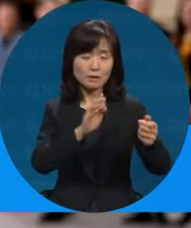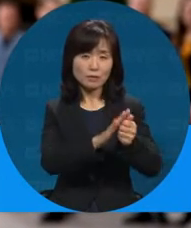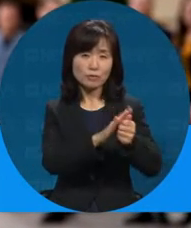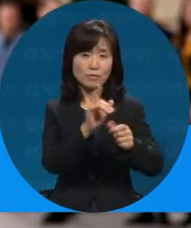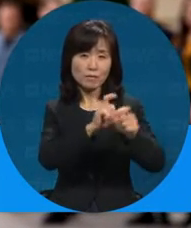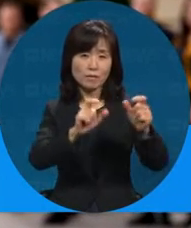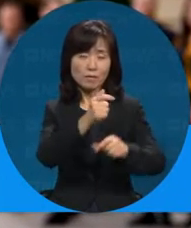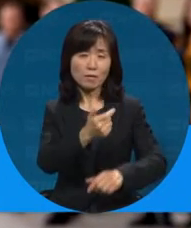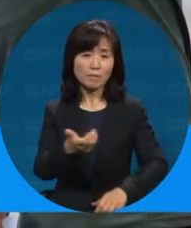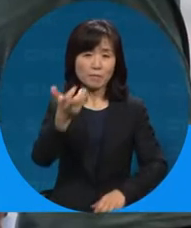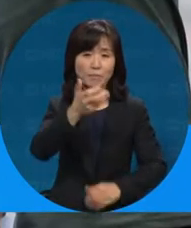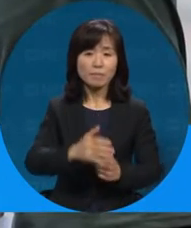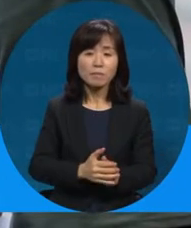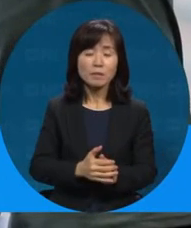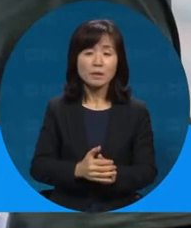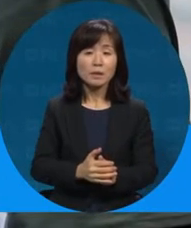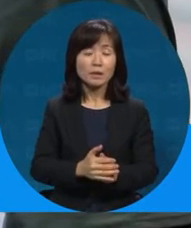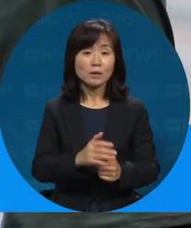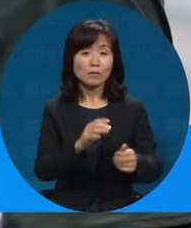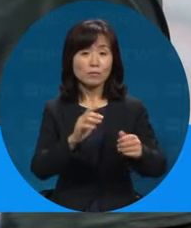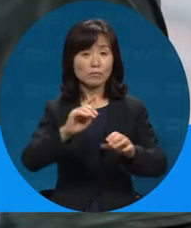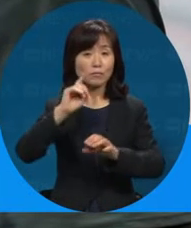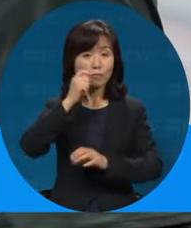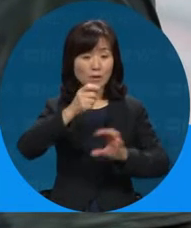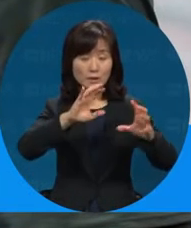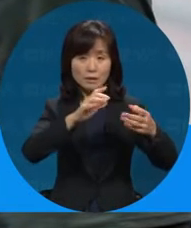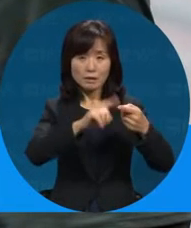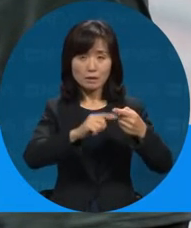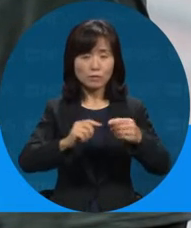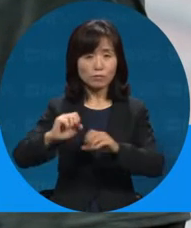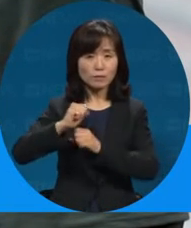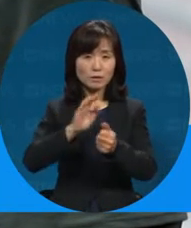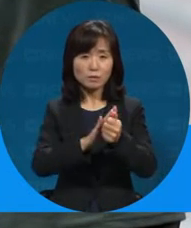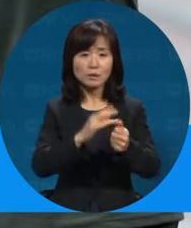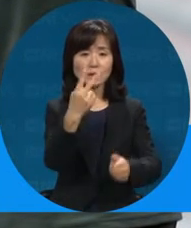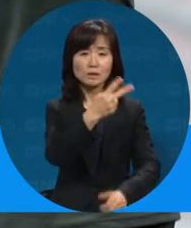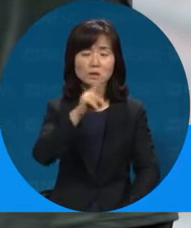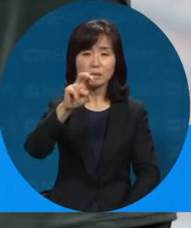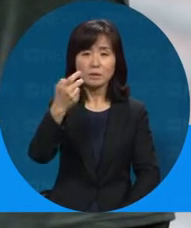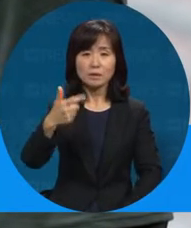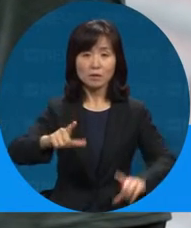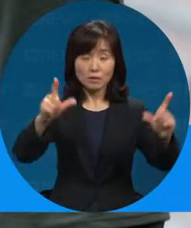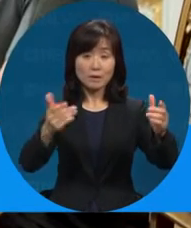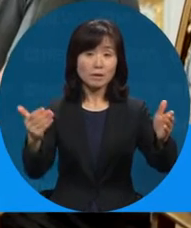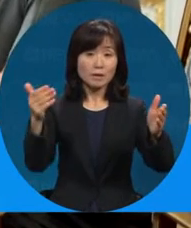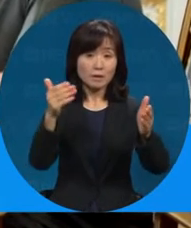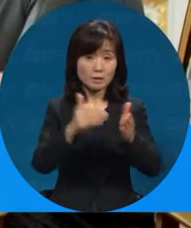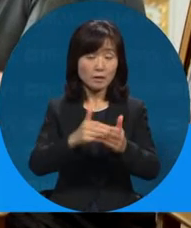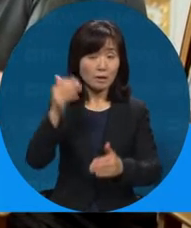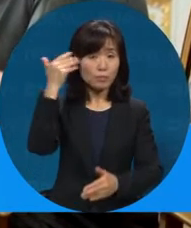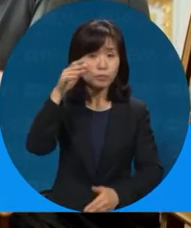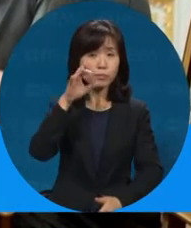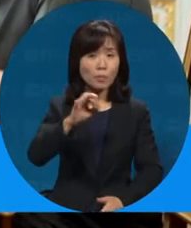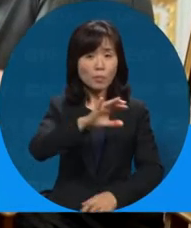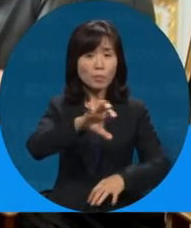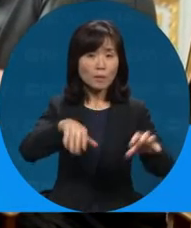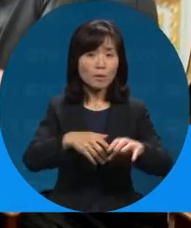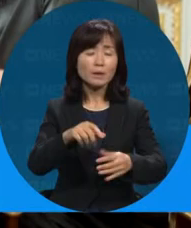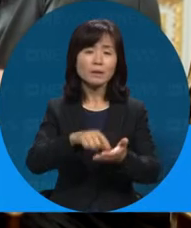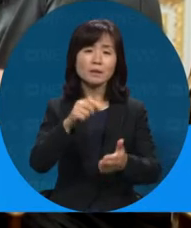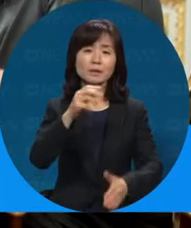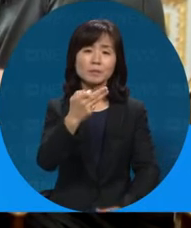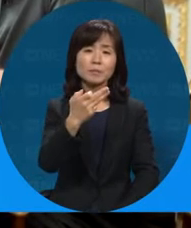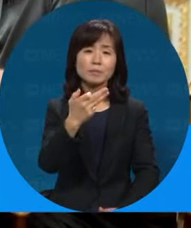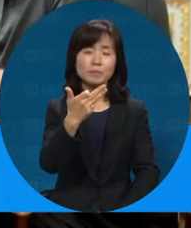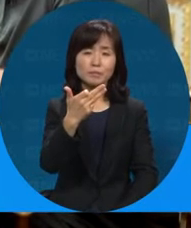강화합니다. 우크라이나에 대한 군사 지원도 2027년까지 100억에서 120억 유로, 우리 돈으로 약